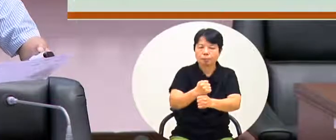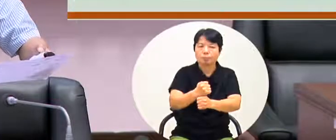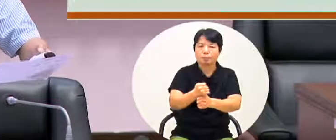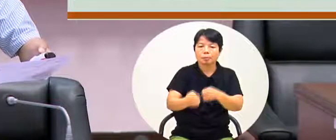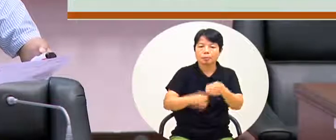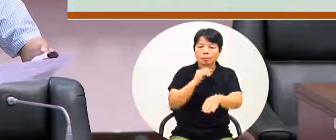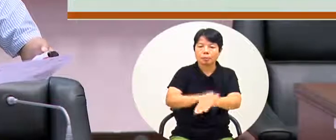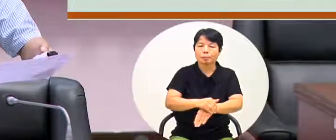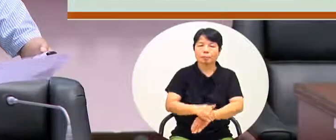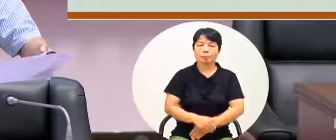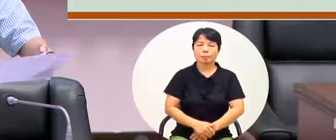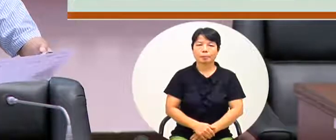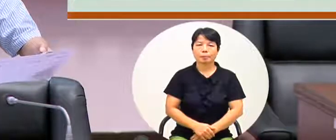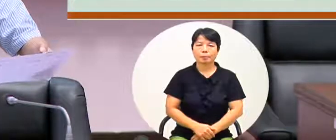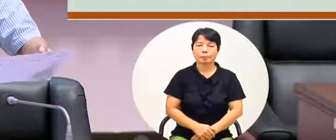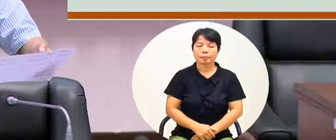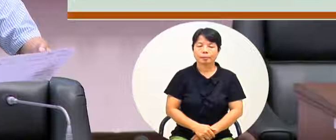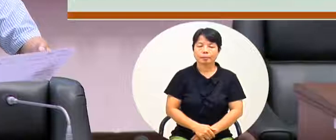工程这个